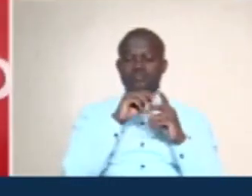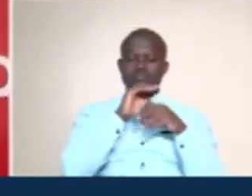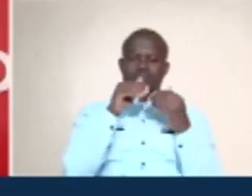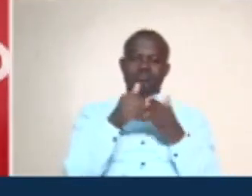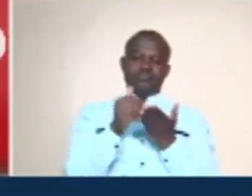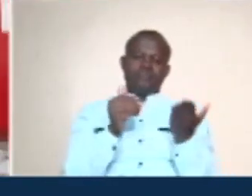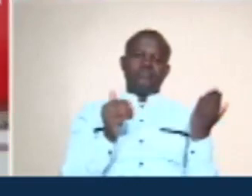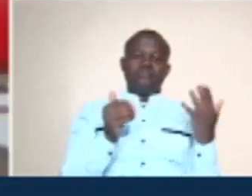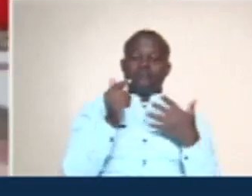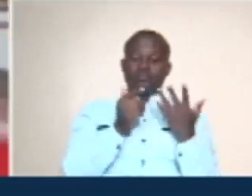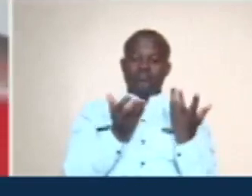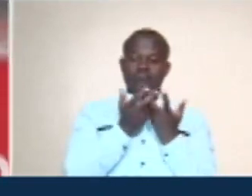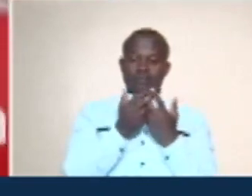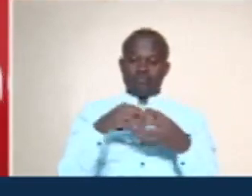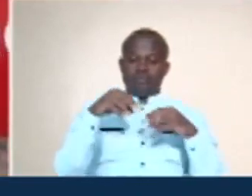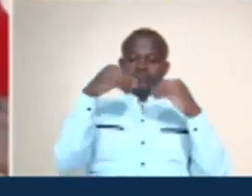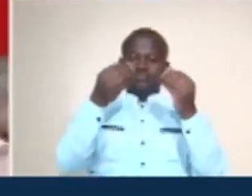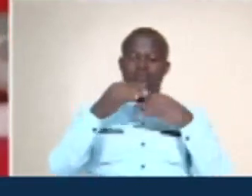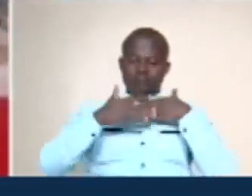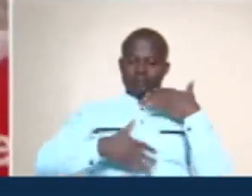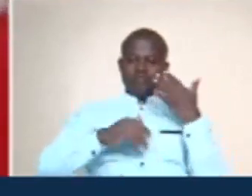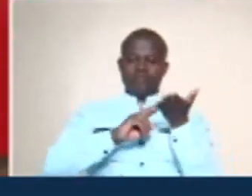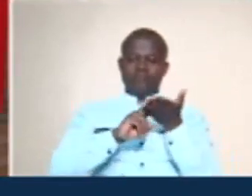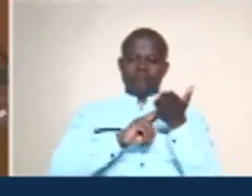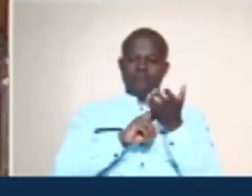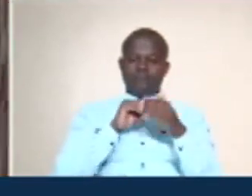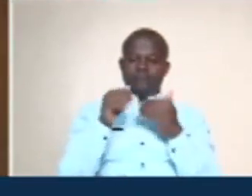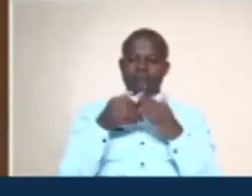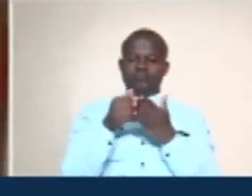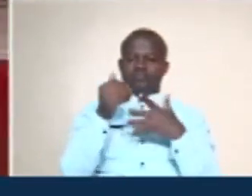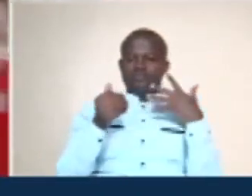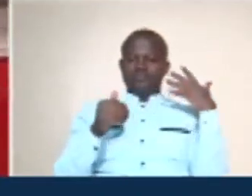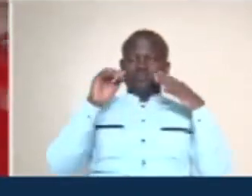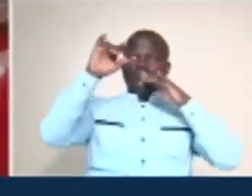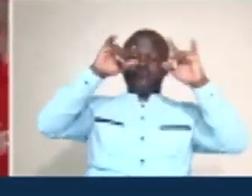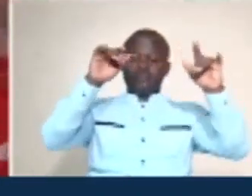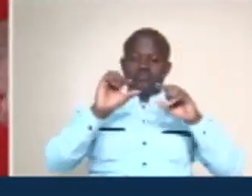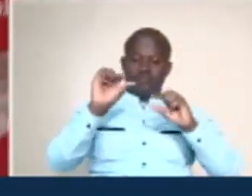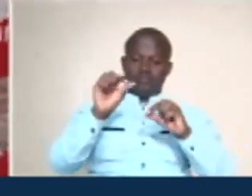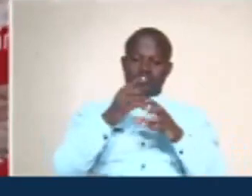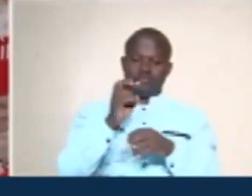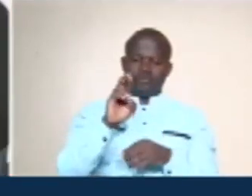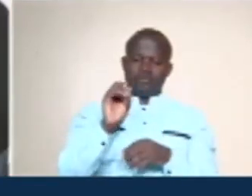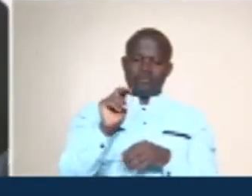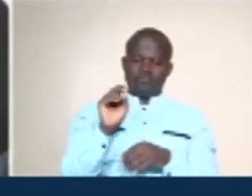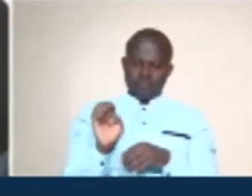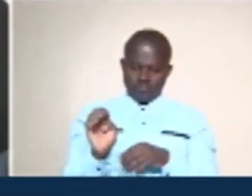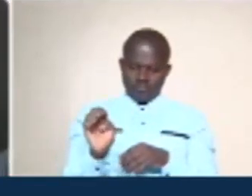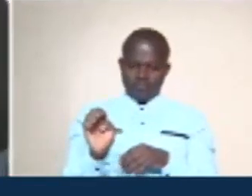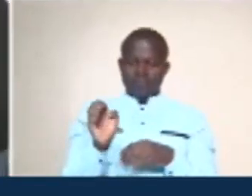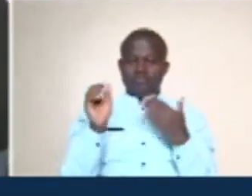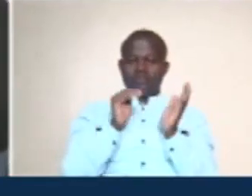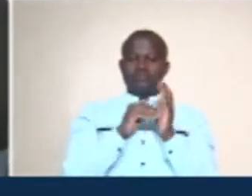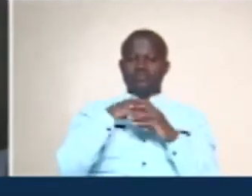byaba mu bijyanye no gutanga amaraso hakoreshejwe utudege dutoya twa drone, yaba